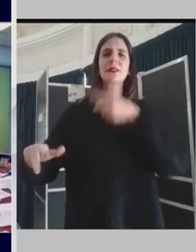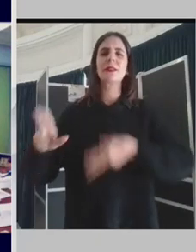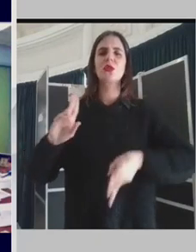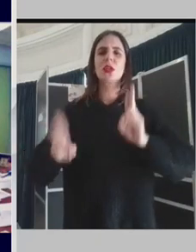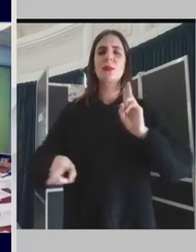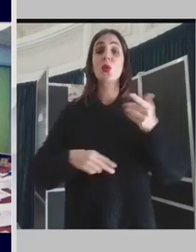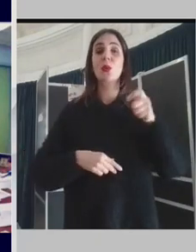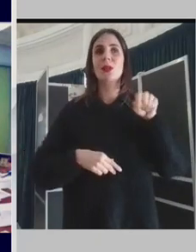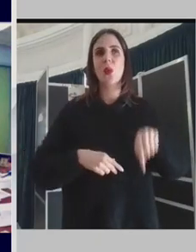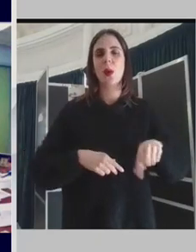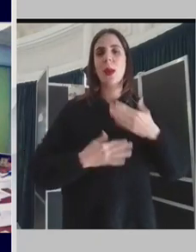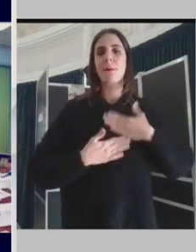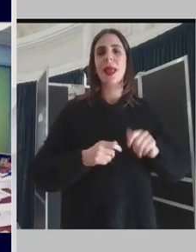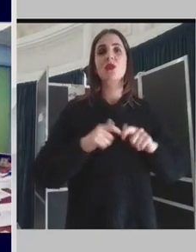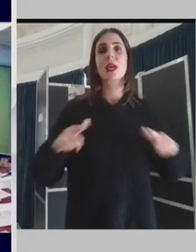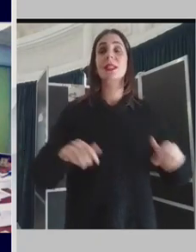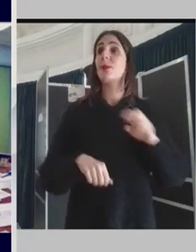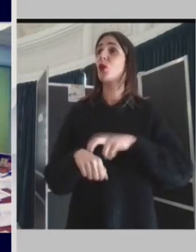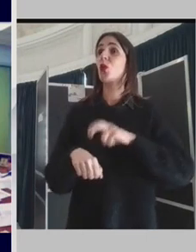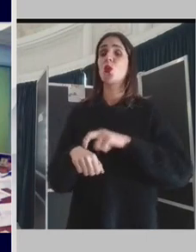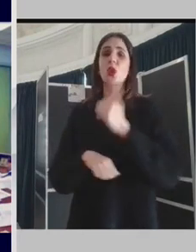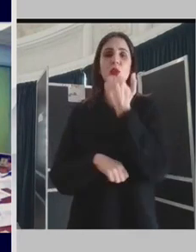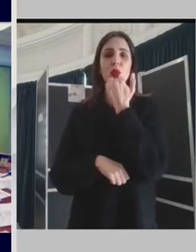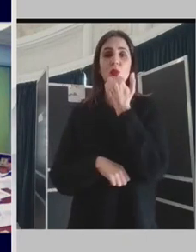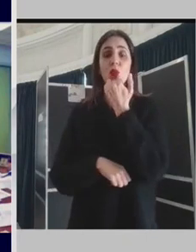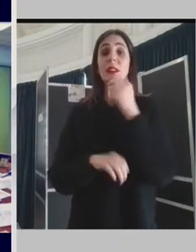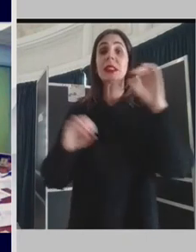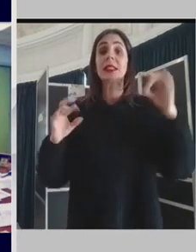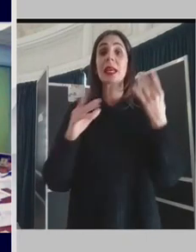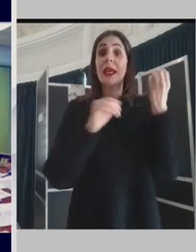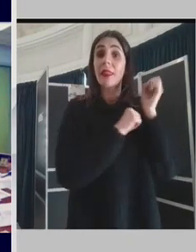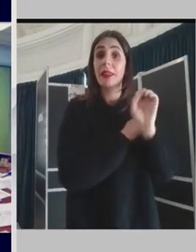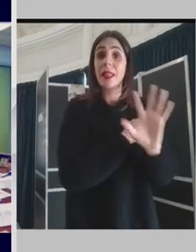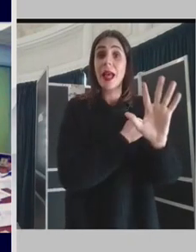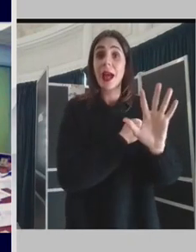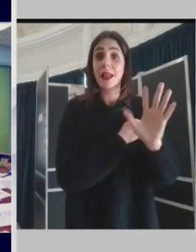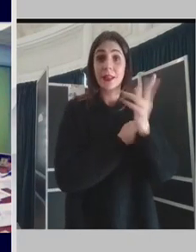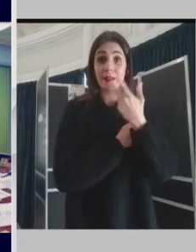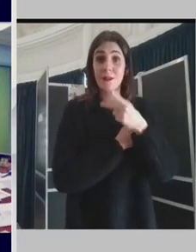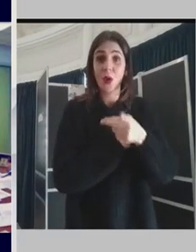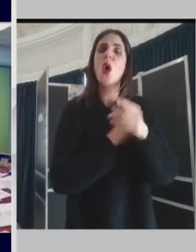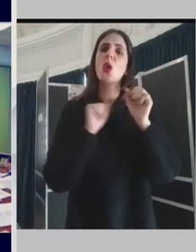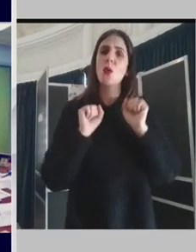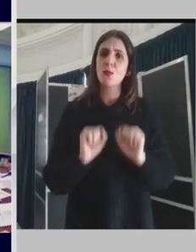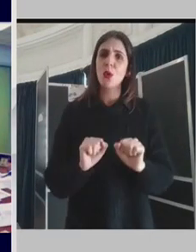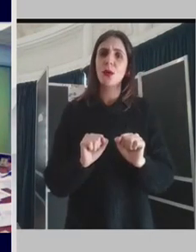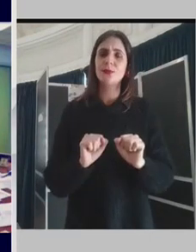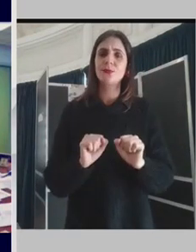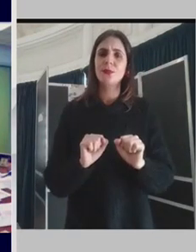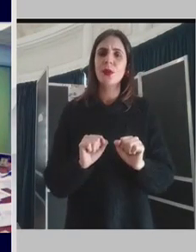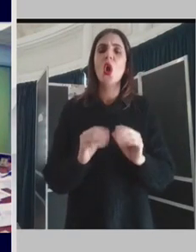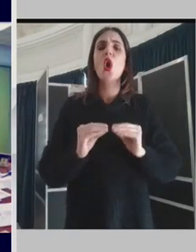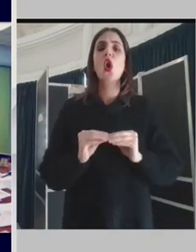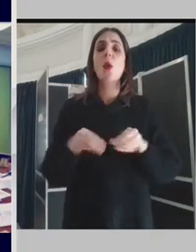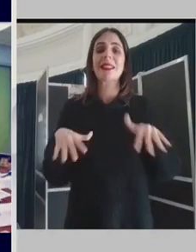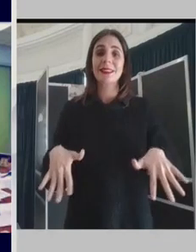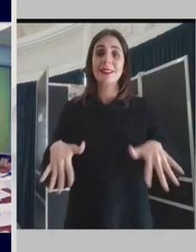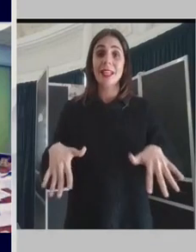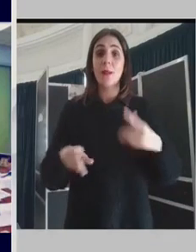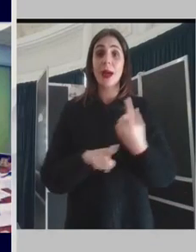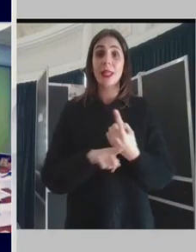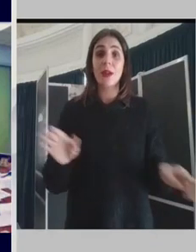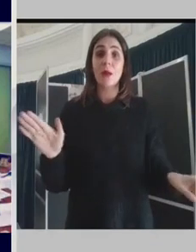costruire un progetto di defibrillazione. Dottoressa, chiedo scusa, se vuole proiettare le slide può farlo, le può attivare direttamente da sistema,